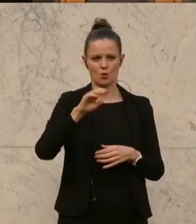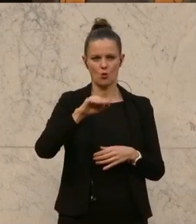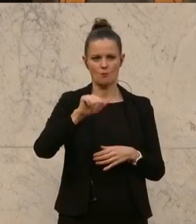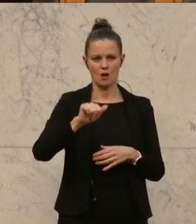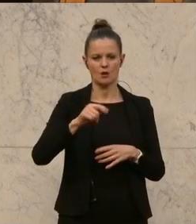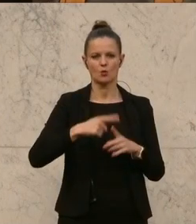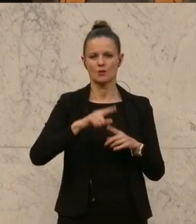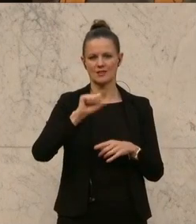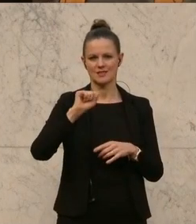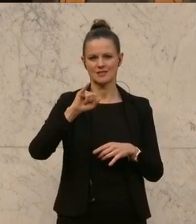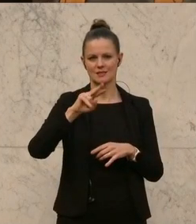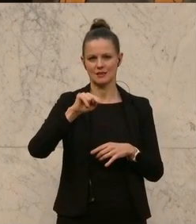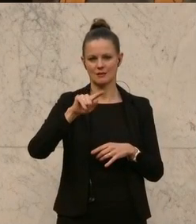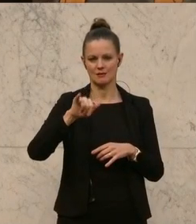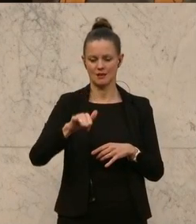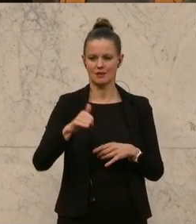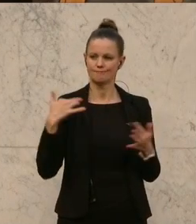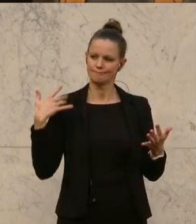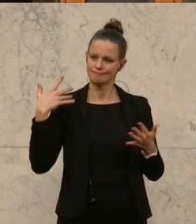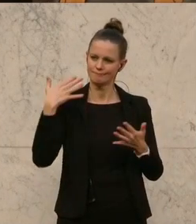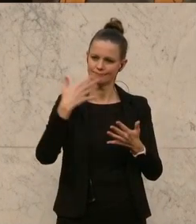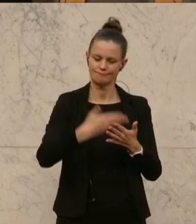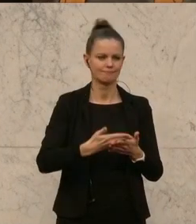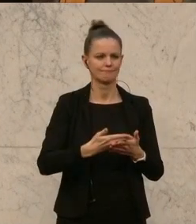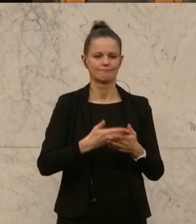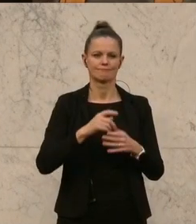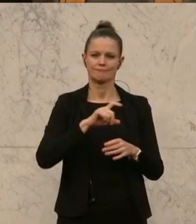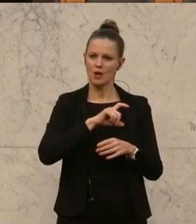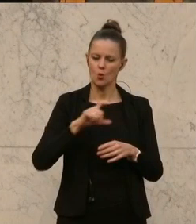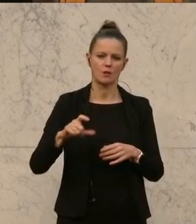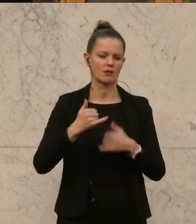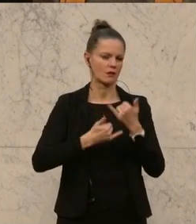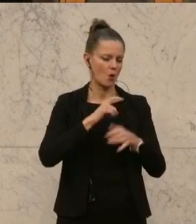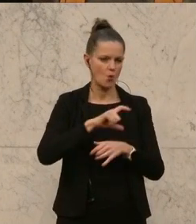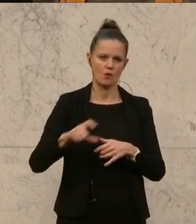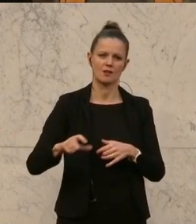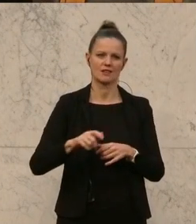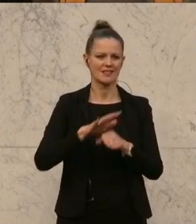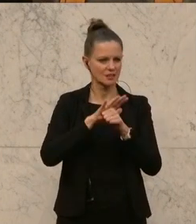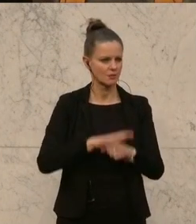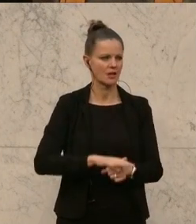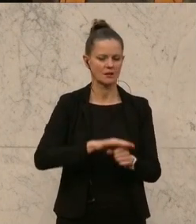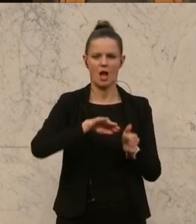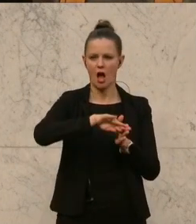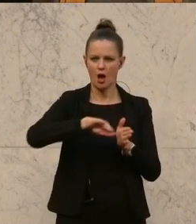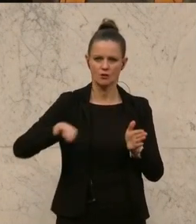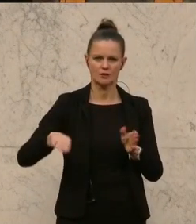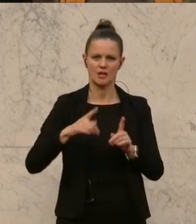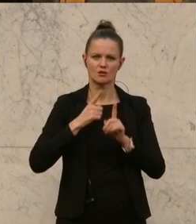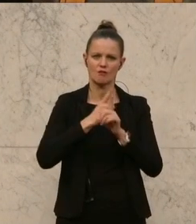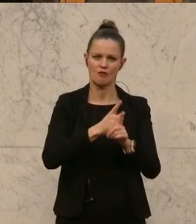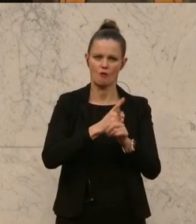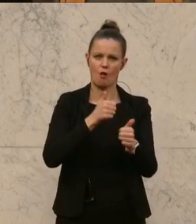Am Wort ist nun Nikolaus Belakovic, der Burgenländer ist zuständig für Regionalpolitik und Volksgruppen bei der ÖVP.